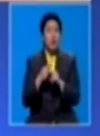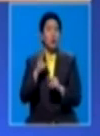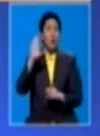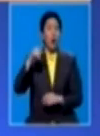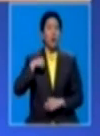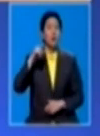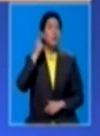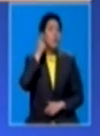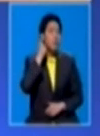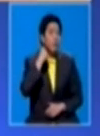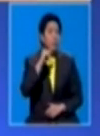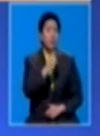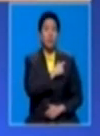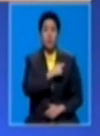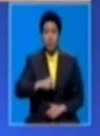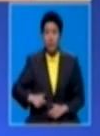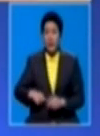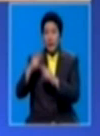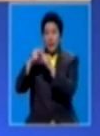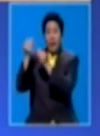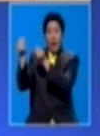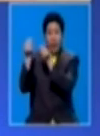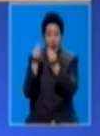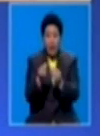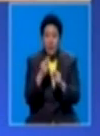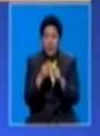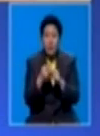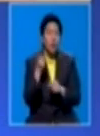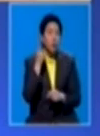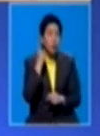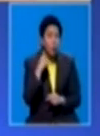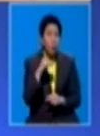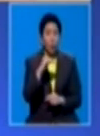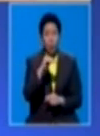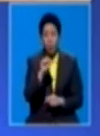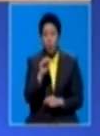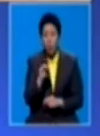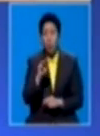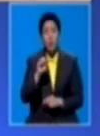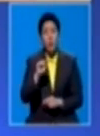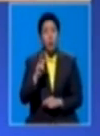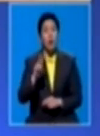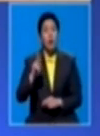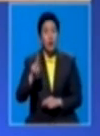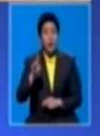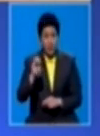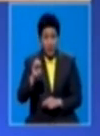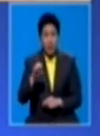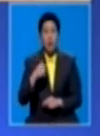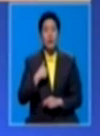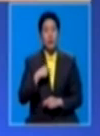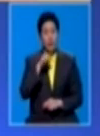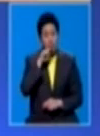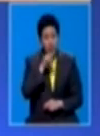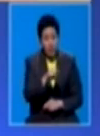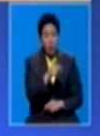ที่ได้รับพระราชทานชื่อจากพระบรมวงศานุวงศ์นะครับสวยงามมากผมก็ได้สั่งการในครม.ให้ดูแลช่วยเหลือเกษตรกร